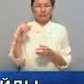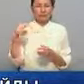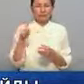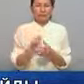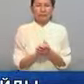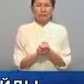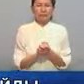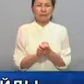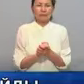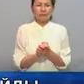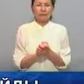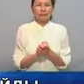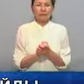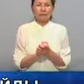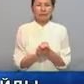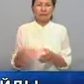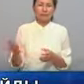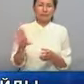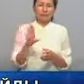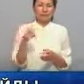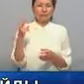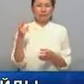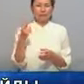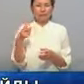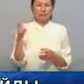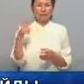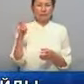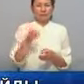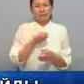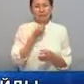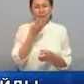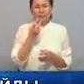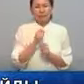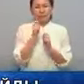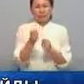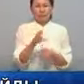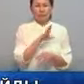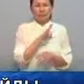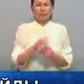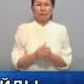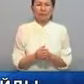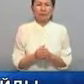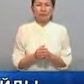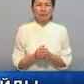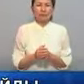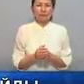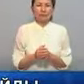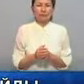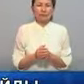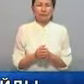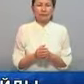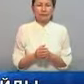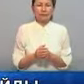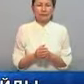Алла баршамызға екі дүниенің жақсылығы мен бақытын нәсіп етсін. Уассаллаллаху тааля аля хайри халқихи Мухаммадин